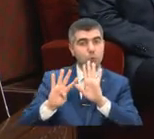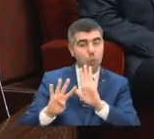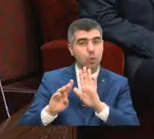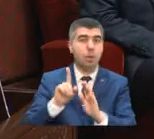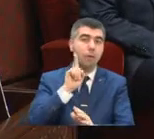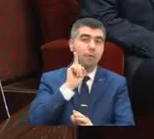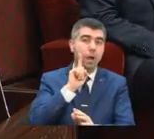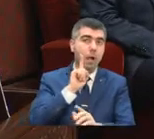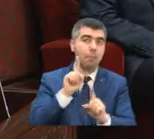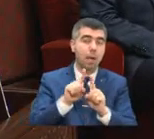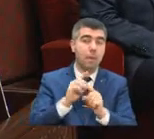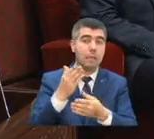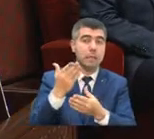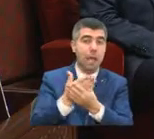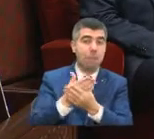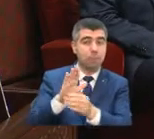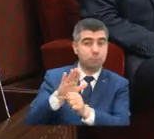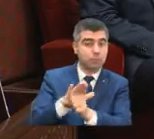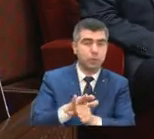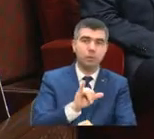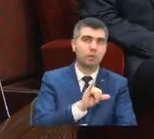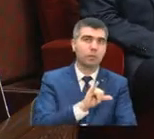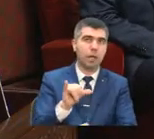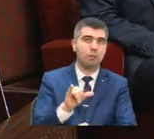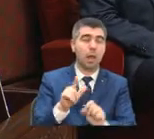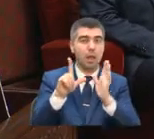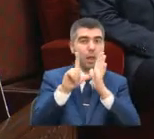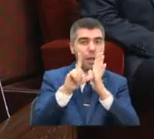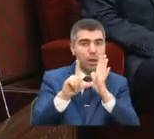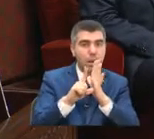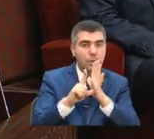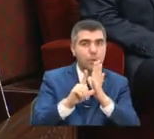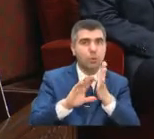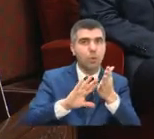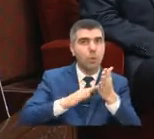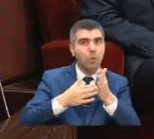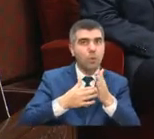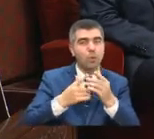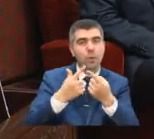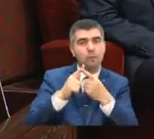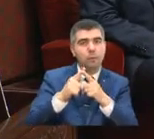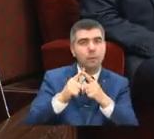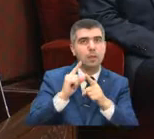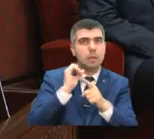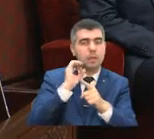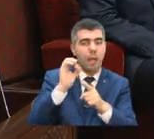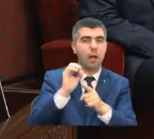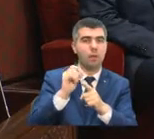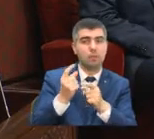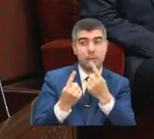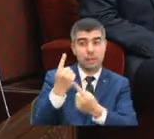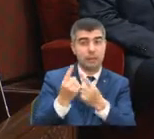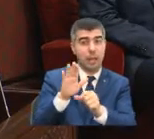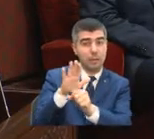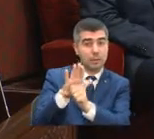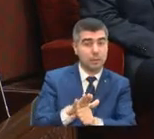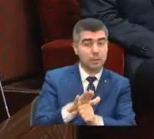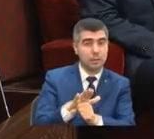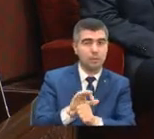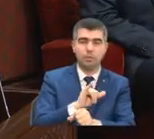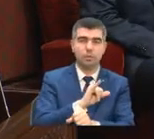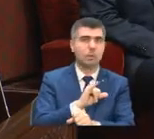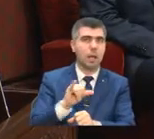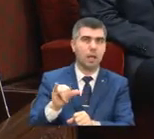الاسباب لا تعود الى الاقصاء. في المنظومة القانونية والدستورية والمسطرية لا يوجد أي آلية إقصائية، هناك اعتبارات